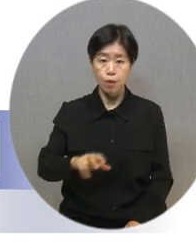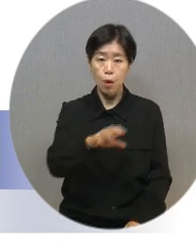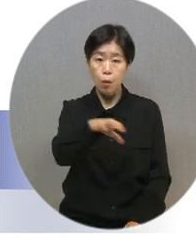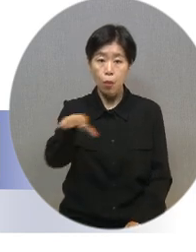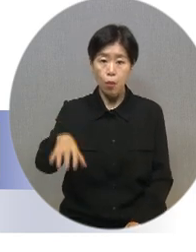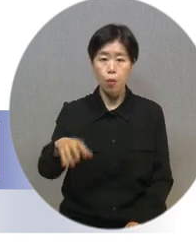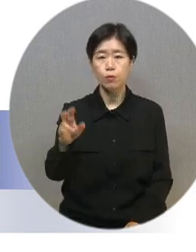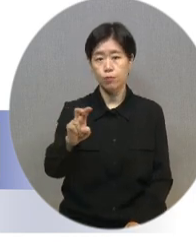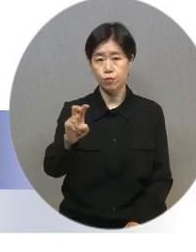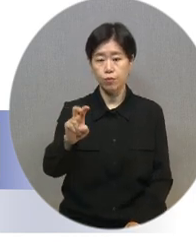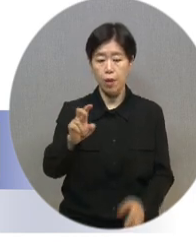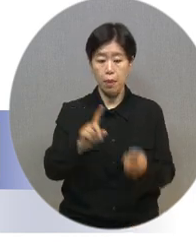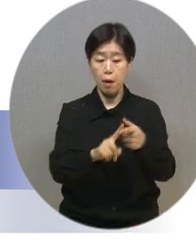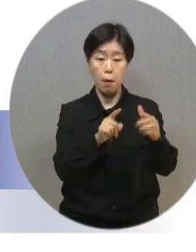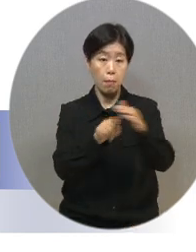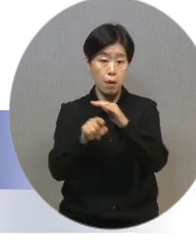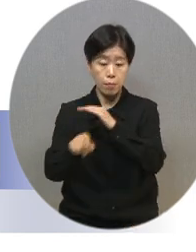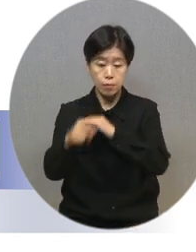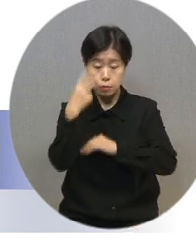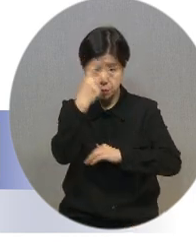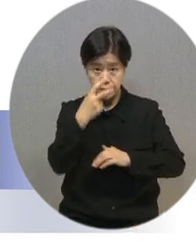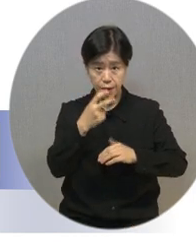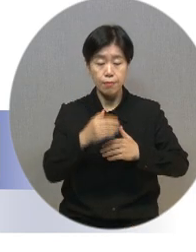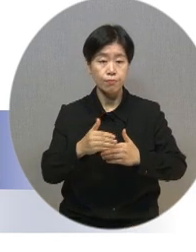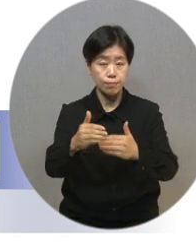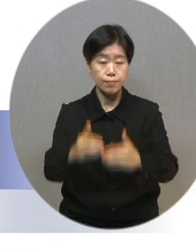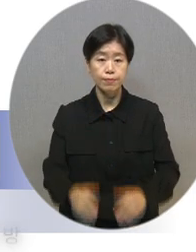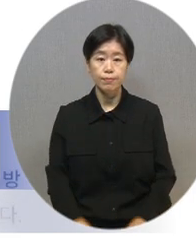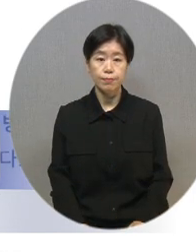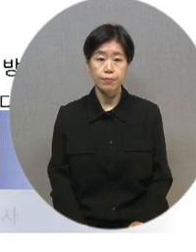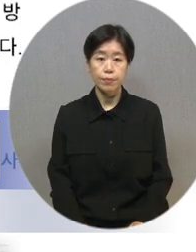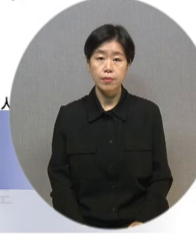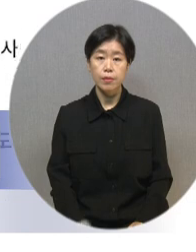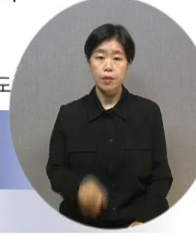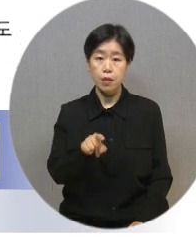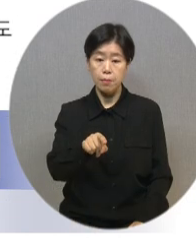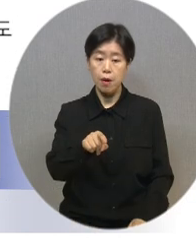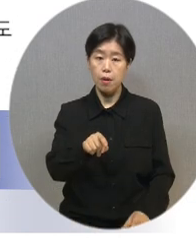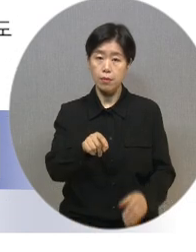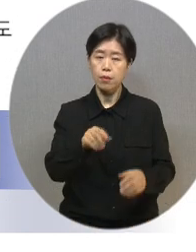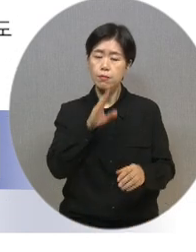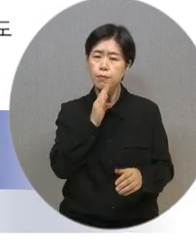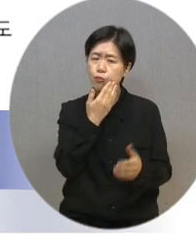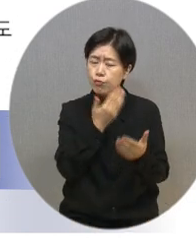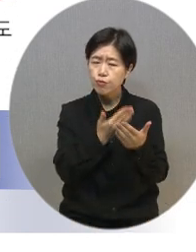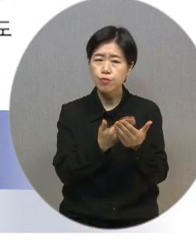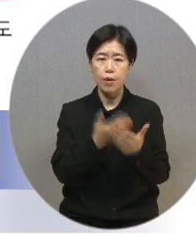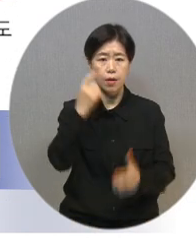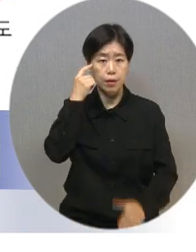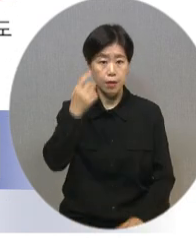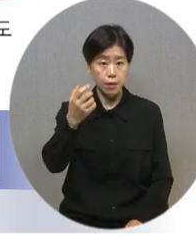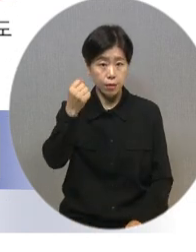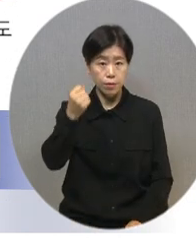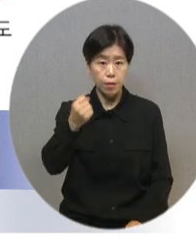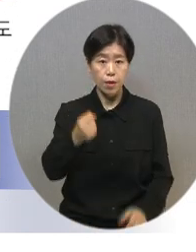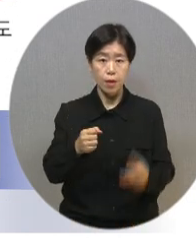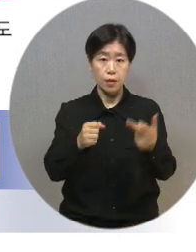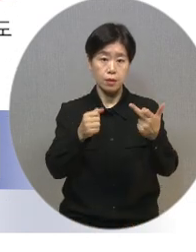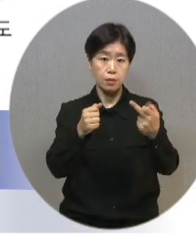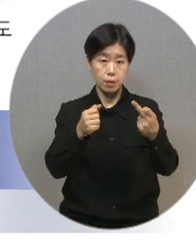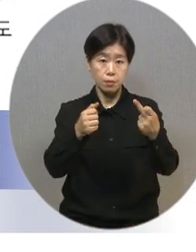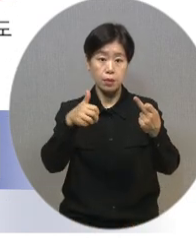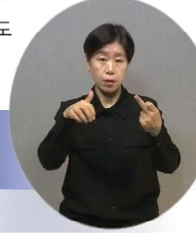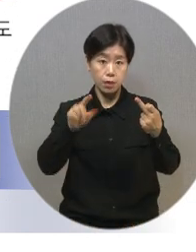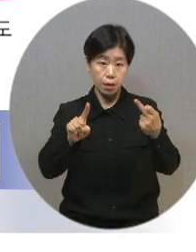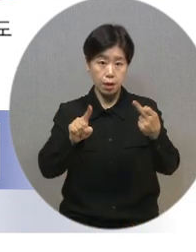의료 기관에 대한 방문조사를 진행합니다 인권은 이번 사안이 중대하다고 판단하고 제 122차